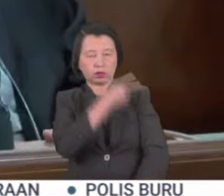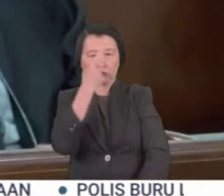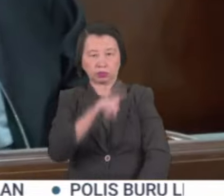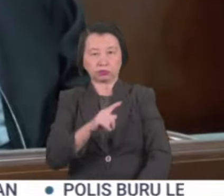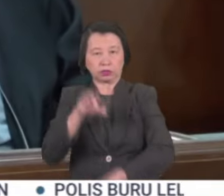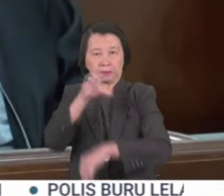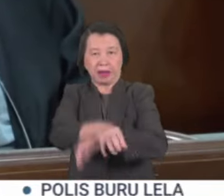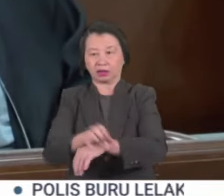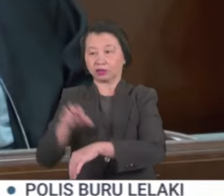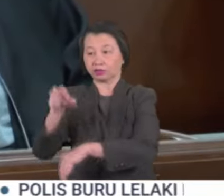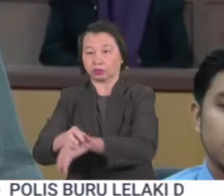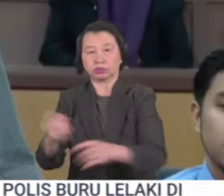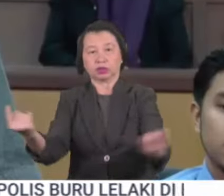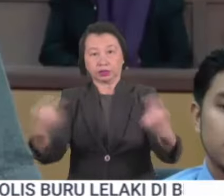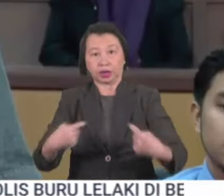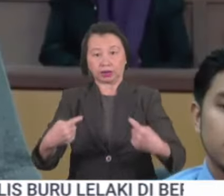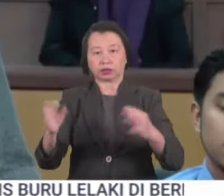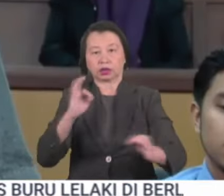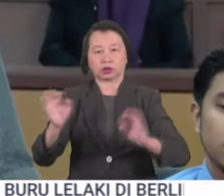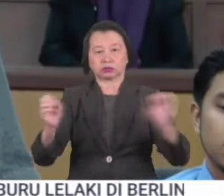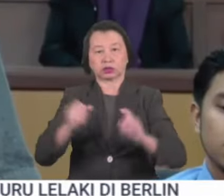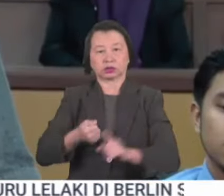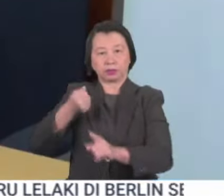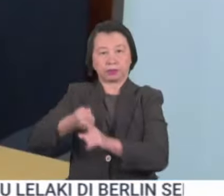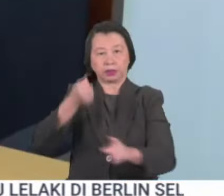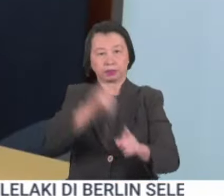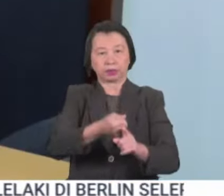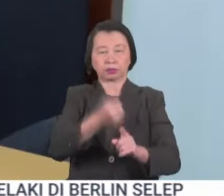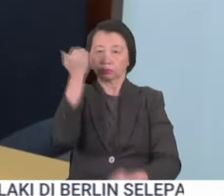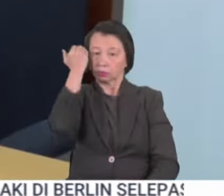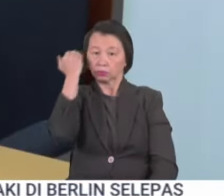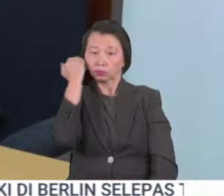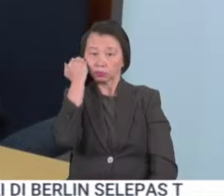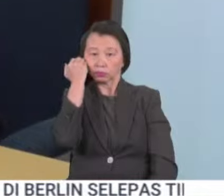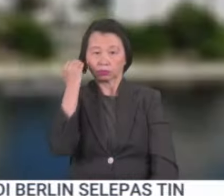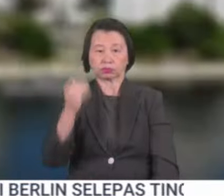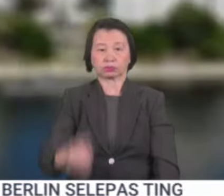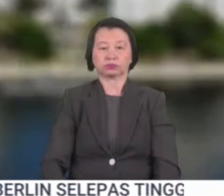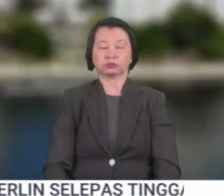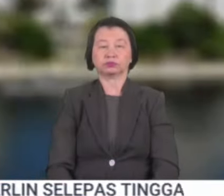untuk memaksa pasangan hadir jika tiada perintah dari mahkamah.